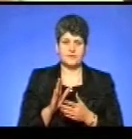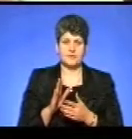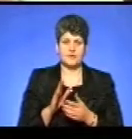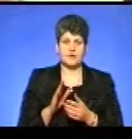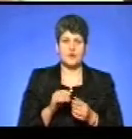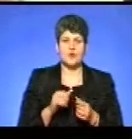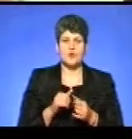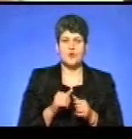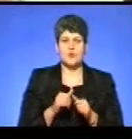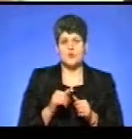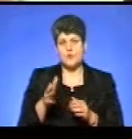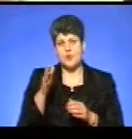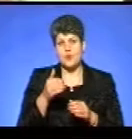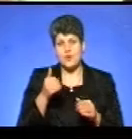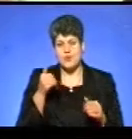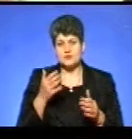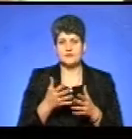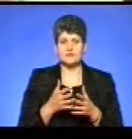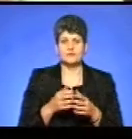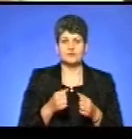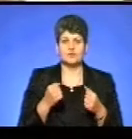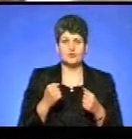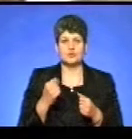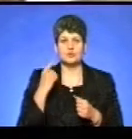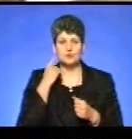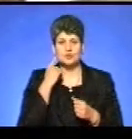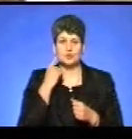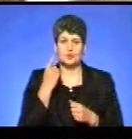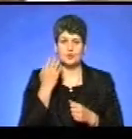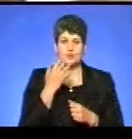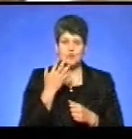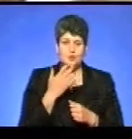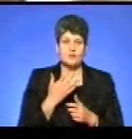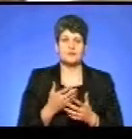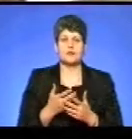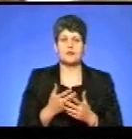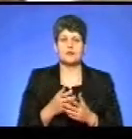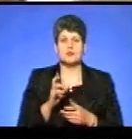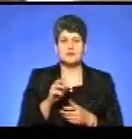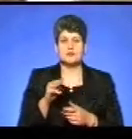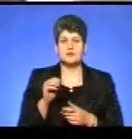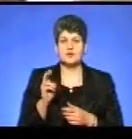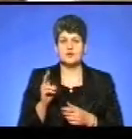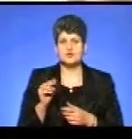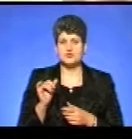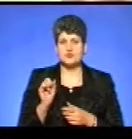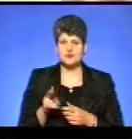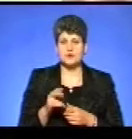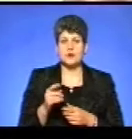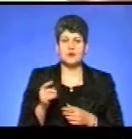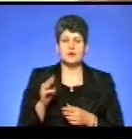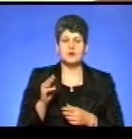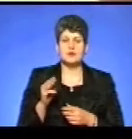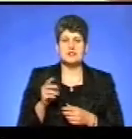розвитку, сенсорні вади, інтелекту, вади слуху, зору. Борис Трачук з Торської загальноосвітньої школи 1-3